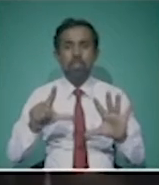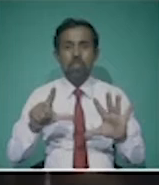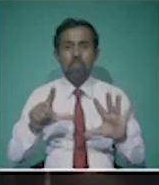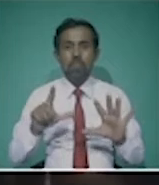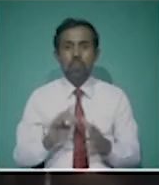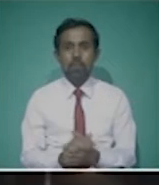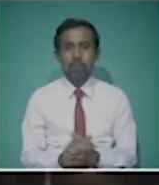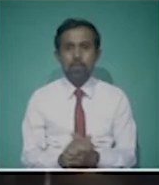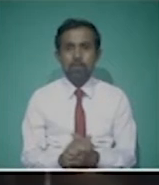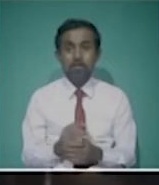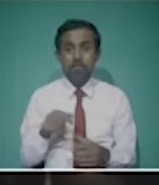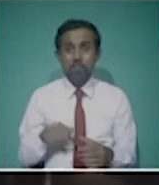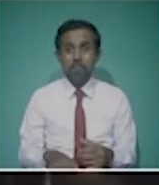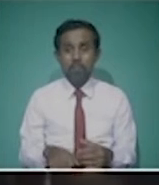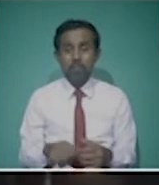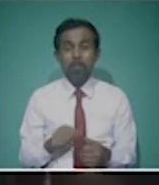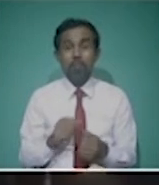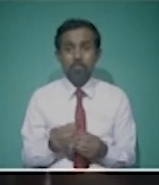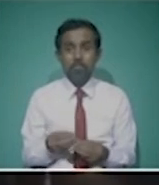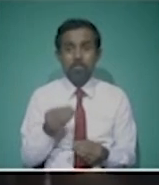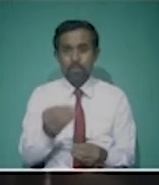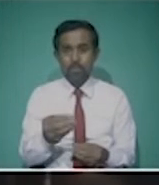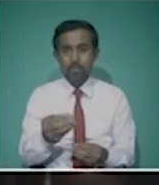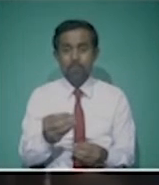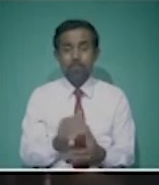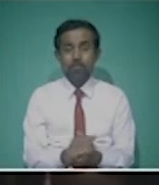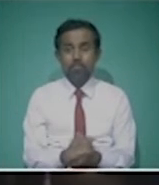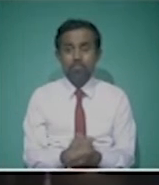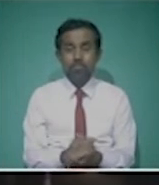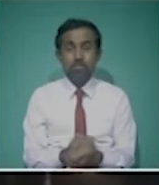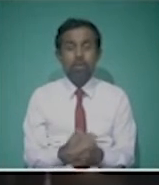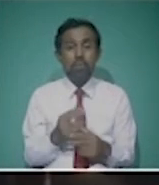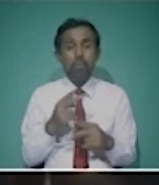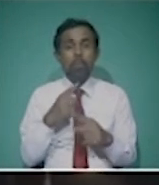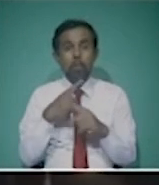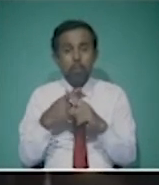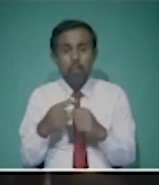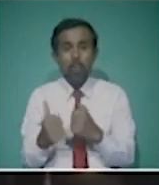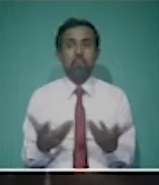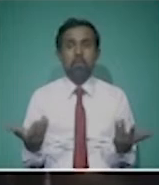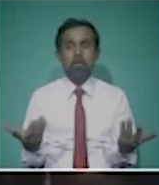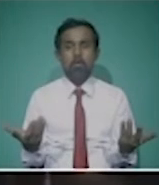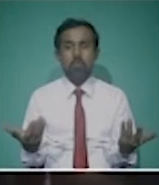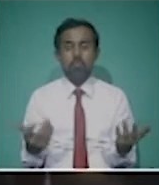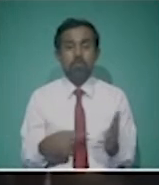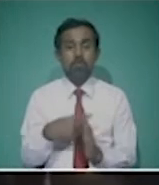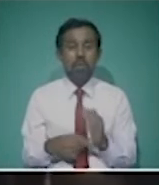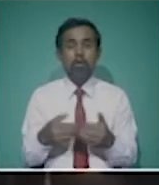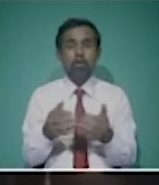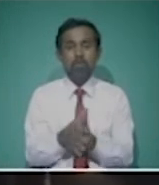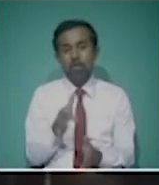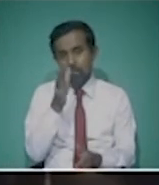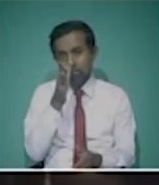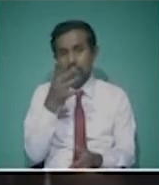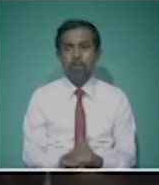கொண்ட குடும்பம் வாழ முடியாதவாறு கொழும்பை விட மிக மோசமான இடப்பிறப்பை கொடுத்து அந்த மக்களை ஏமாத்தி இருக்கிறது இந்த நாடுதானே. ஏன் அந்த மக்களுக்காக உங்களால்